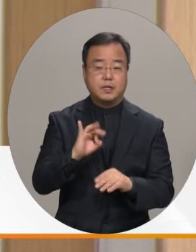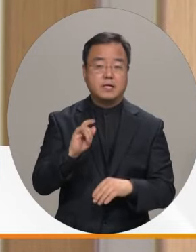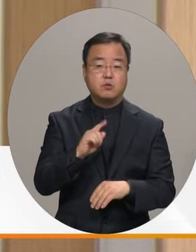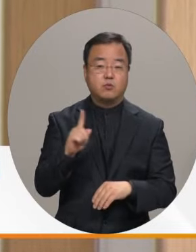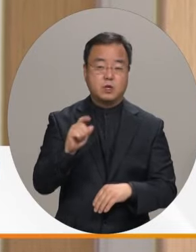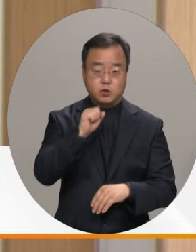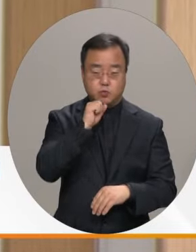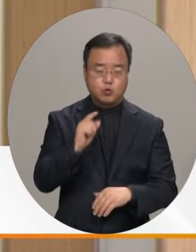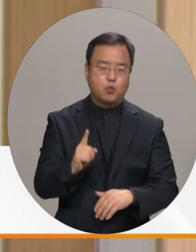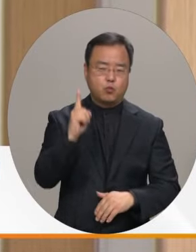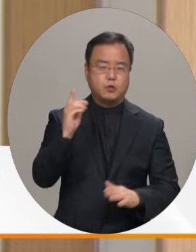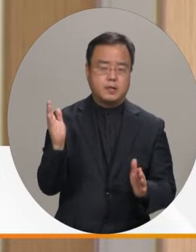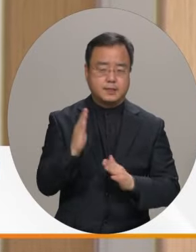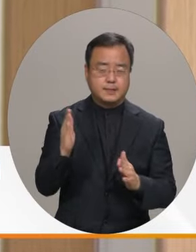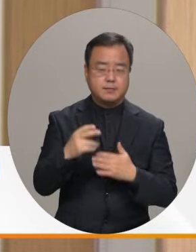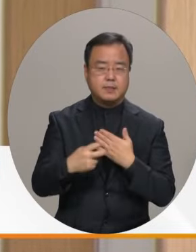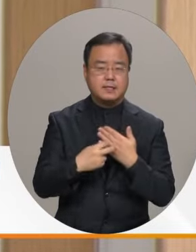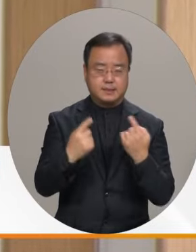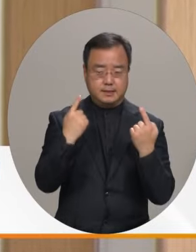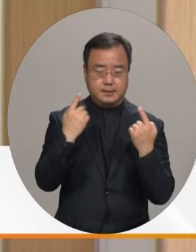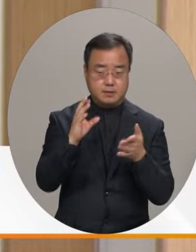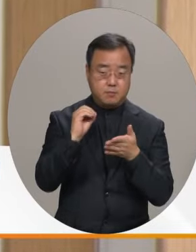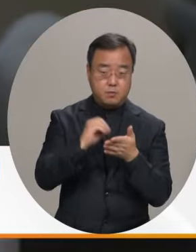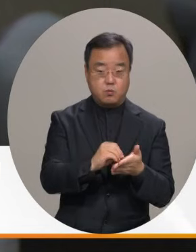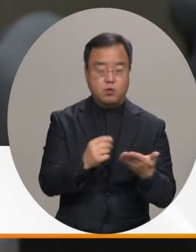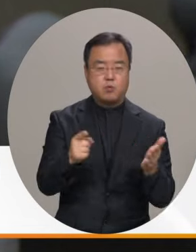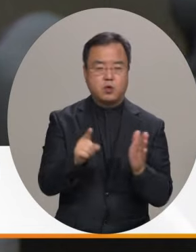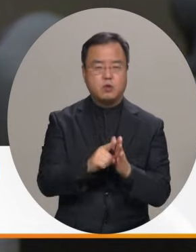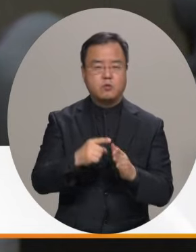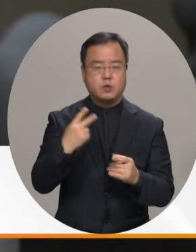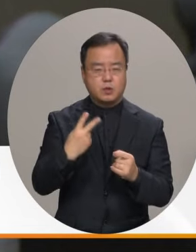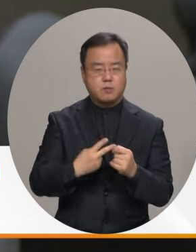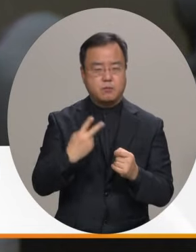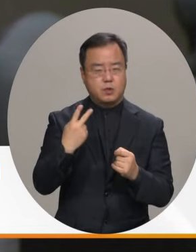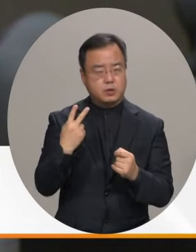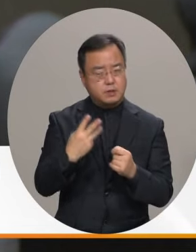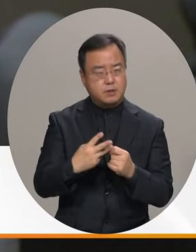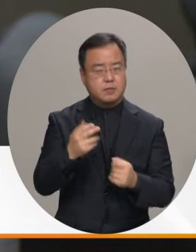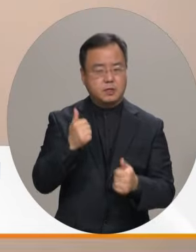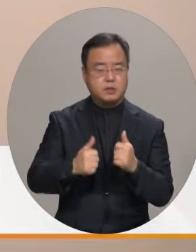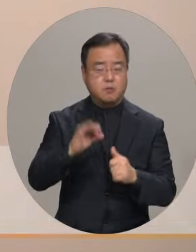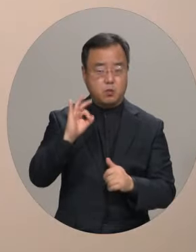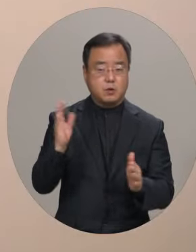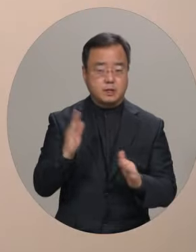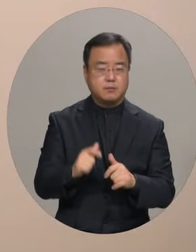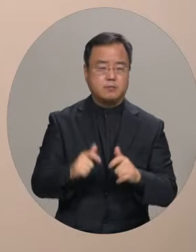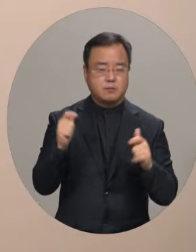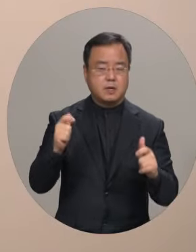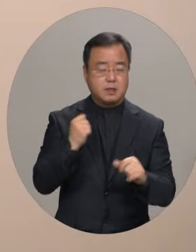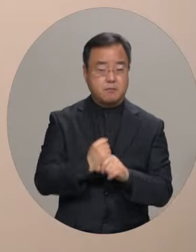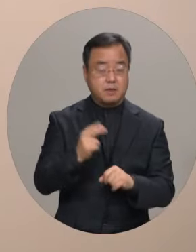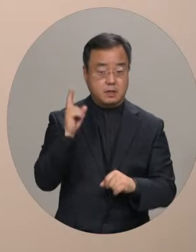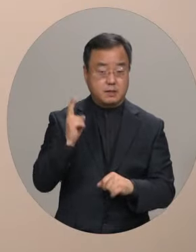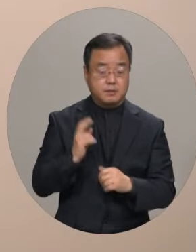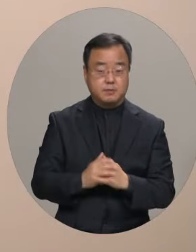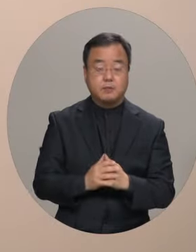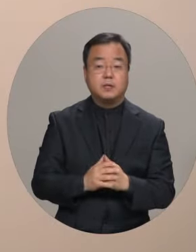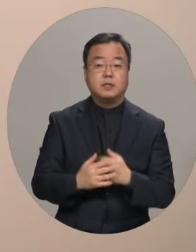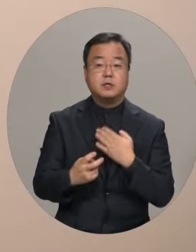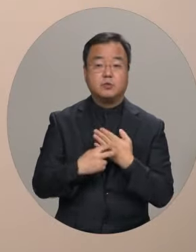의대 재도전을 위한 수생을 양산하는 결과로 이어질 가능성도 제기됩니다 의료 현장에선 정원이